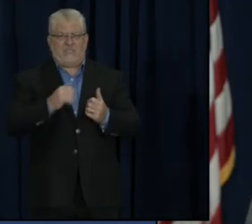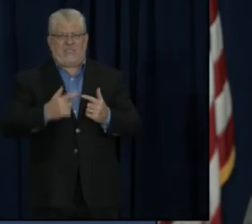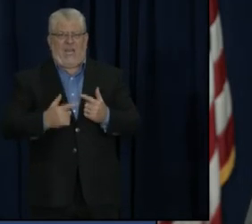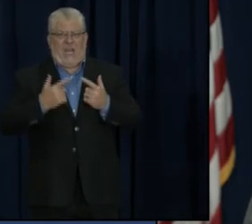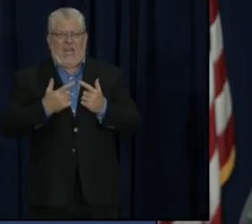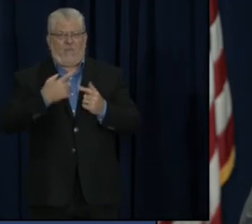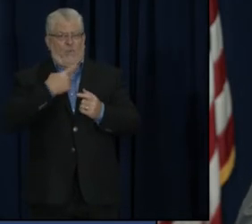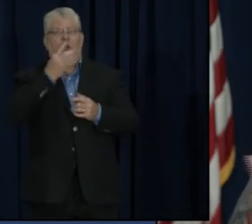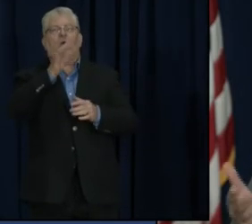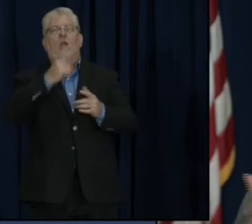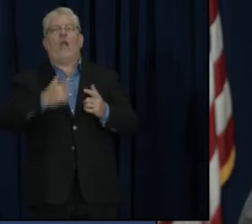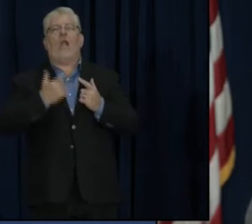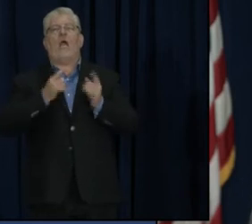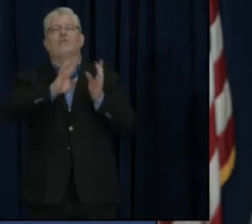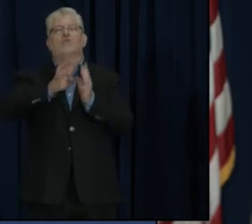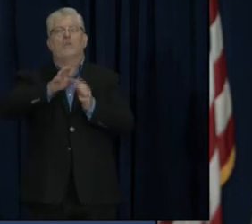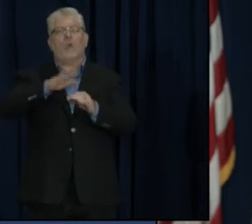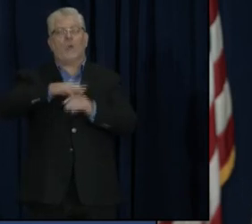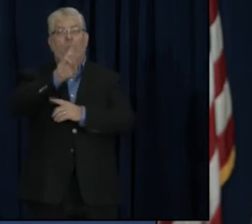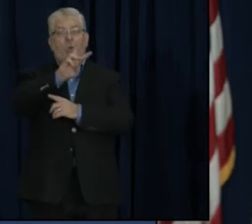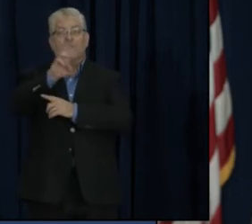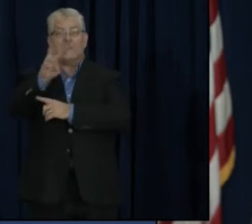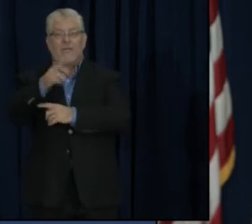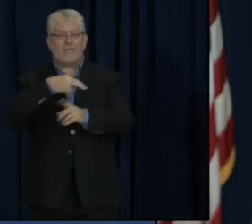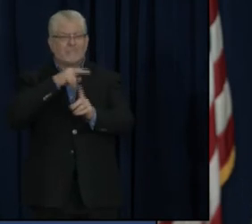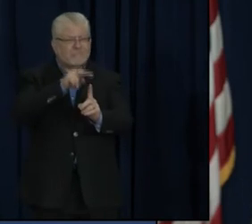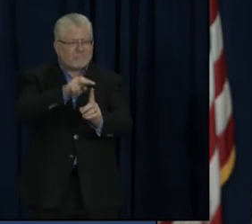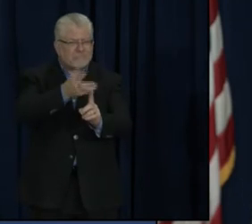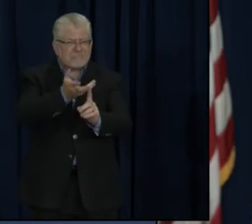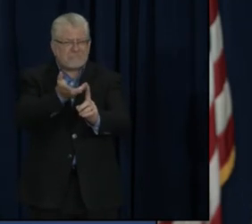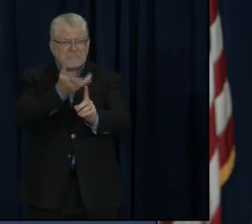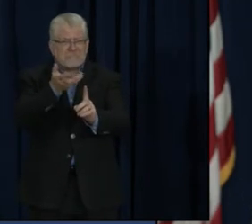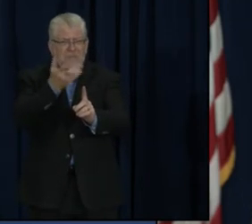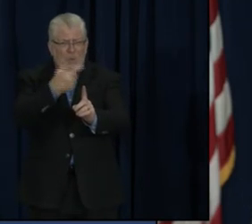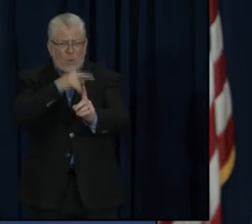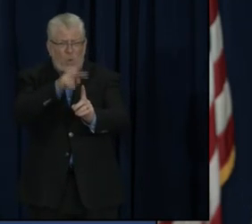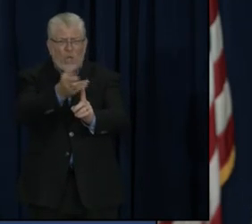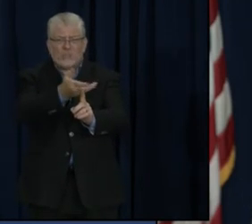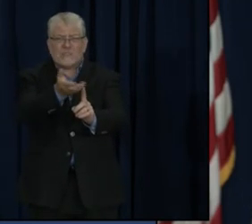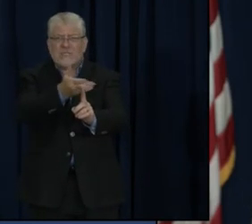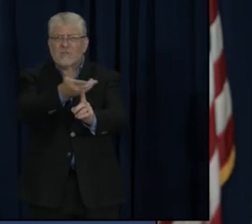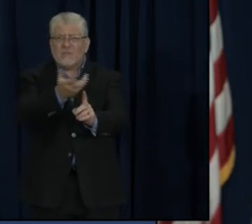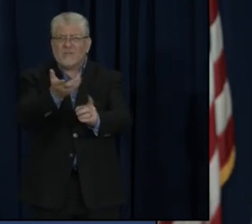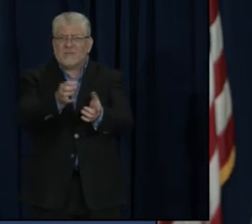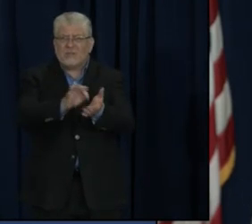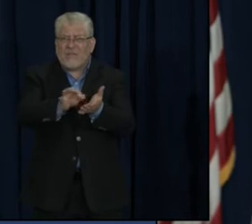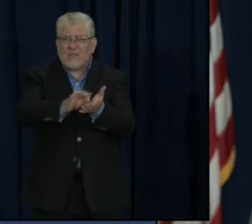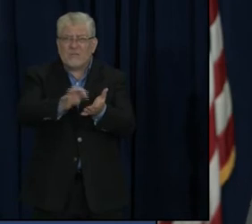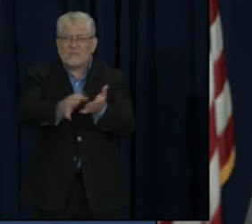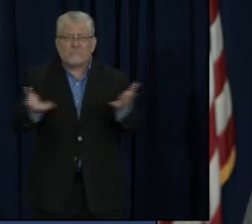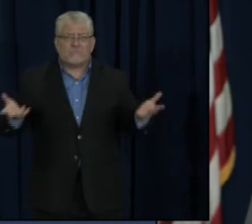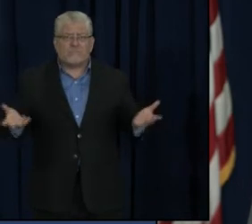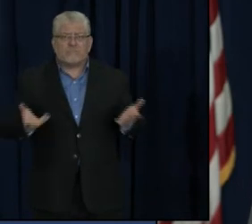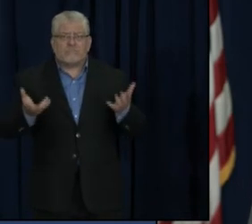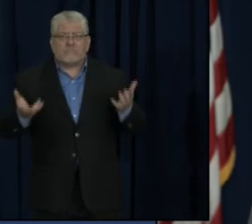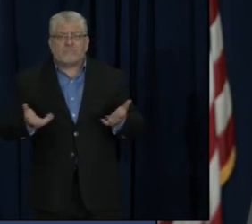هي تقوم بعد الأصوات منذ البداية، وأعتقد أن